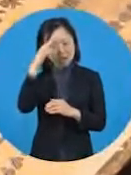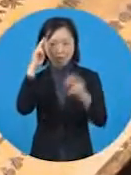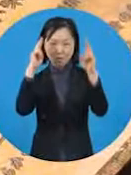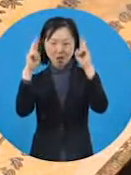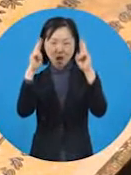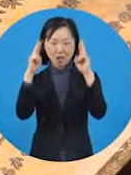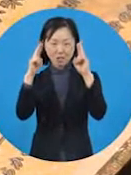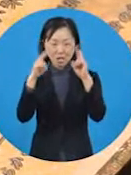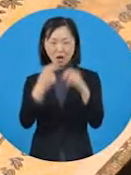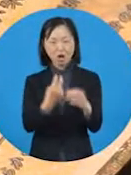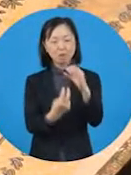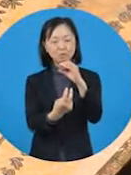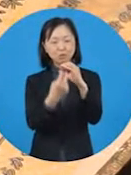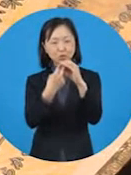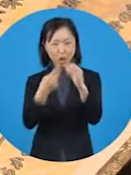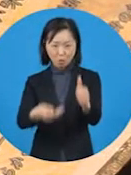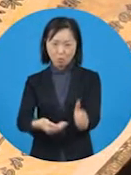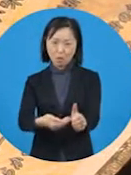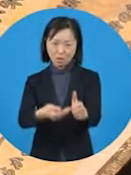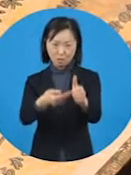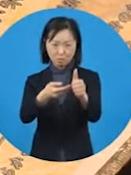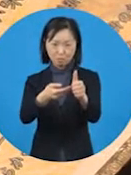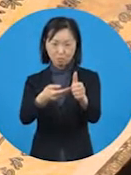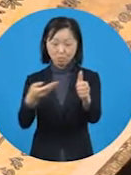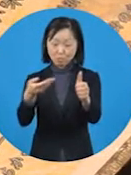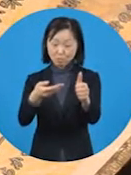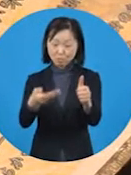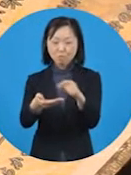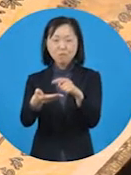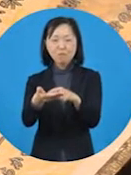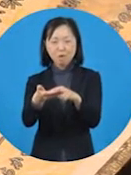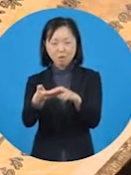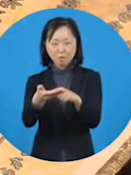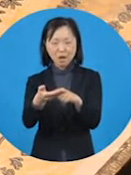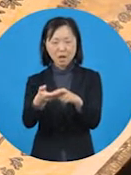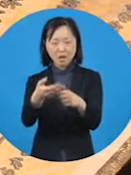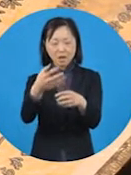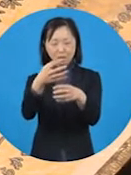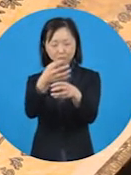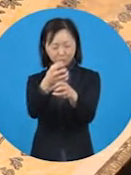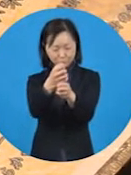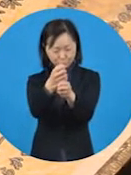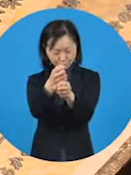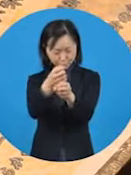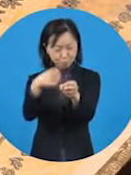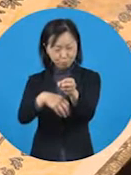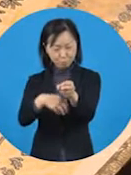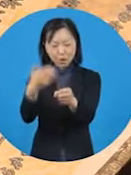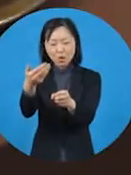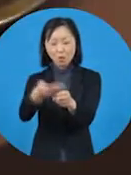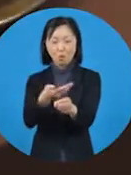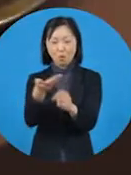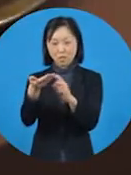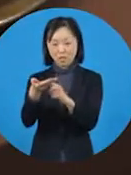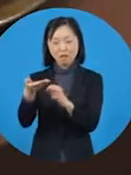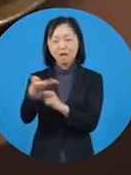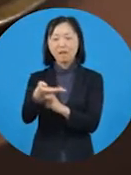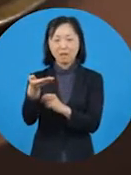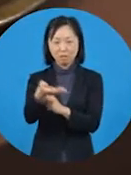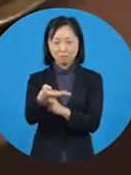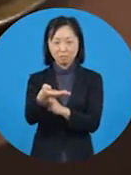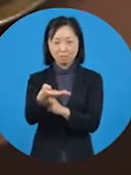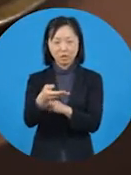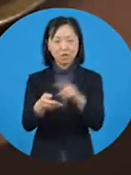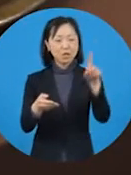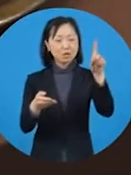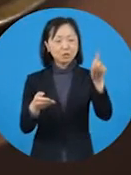プロデュースしてる豚で、陽明酒を作ってる生薬の搾りかすを食べさせて育ててる豚で、 へ、 はい、ジ